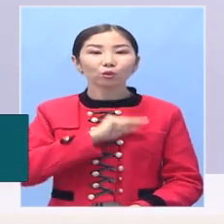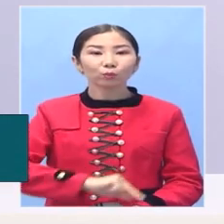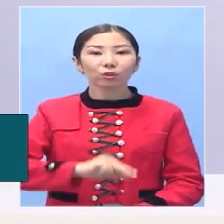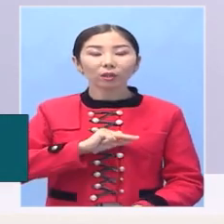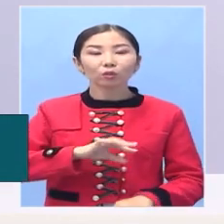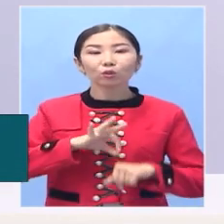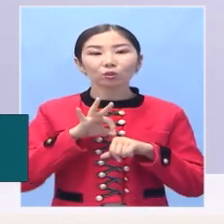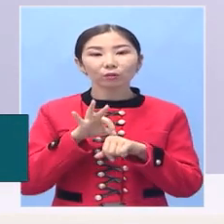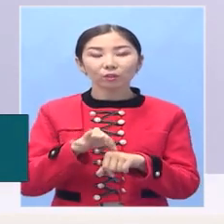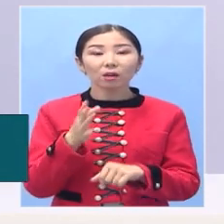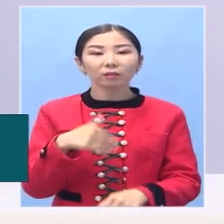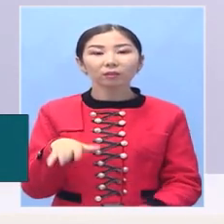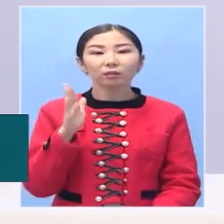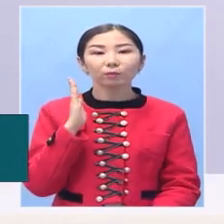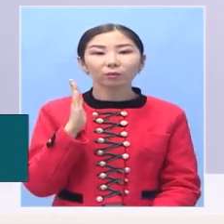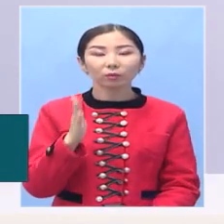жатыр.